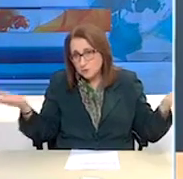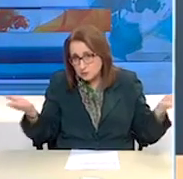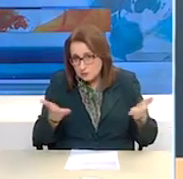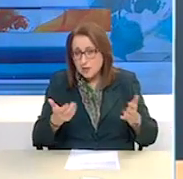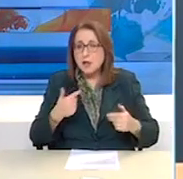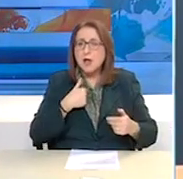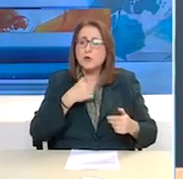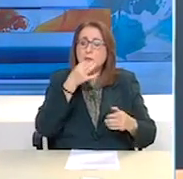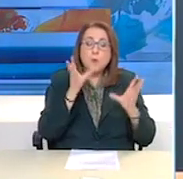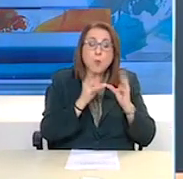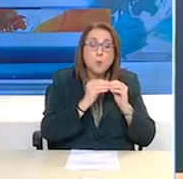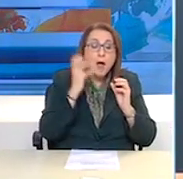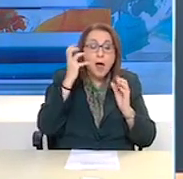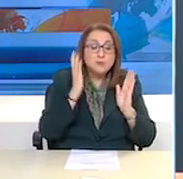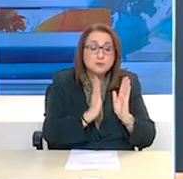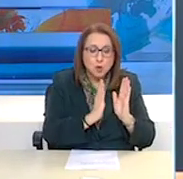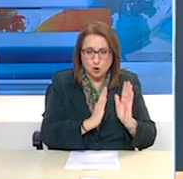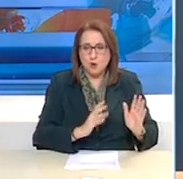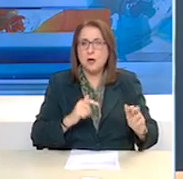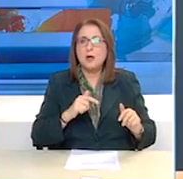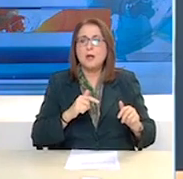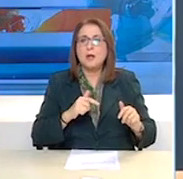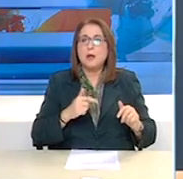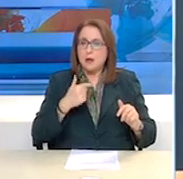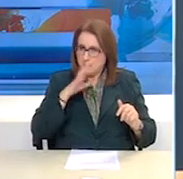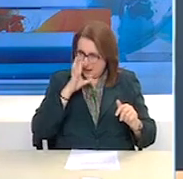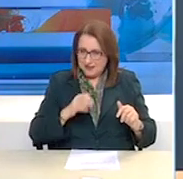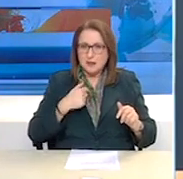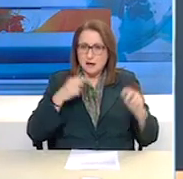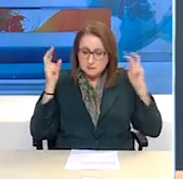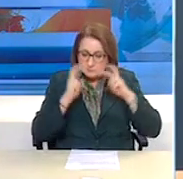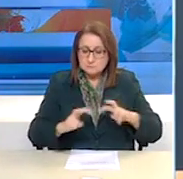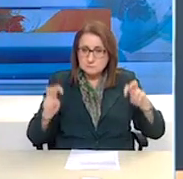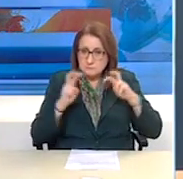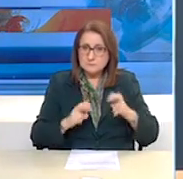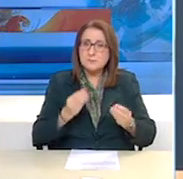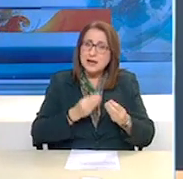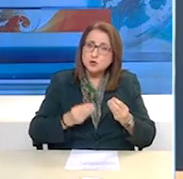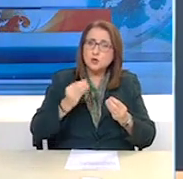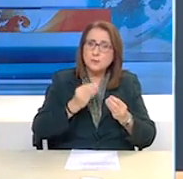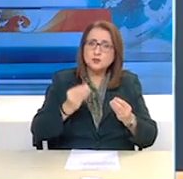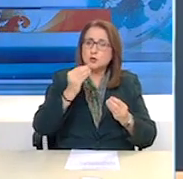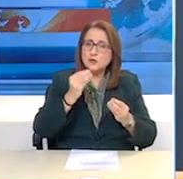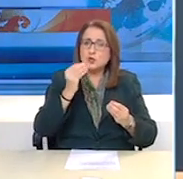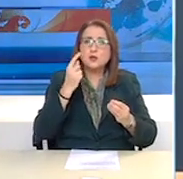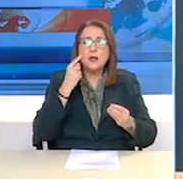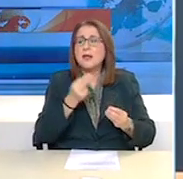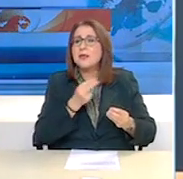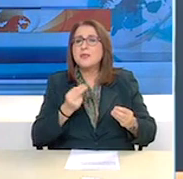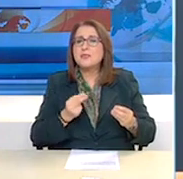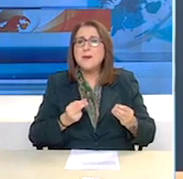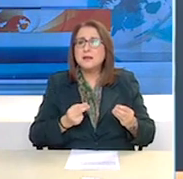πω ότι όντως αυτό εξετάζεται όλο και περισσότερο στα σενάρια στα